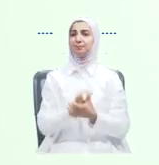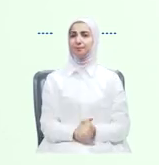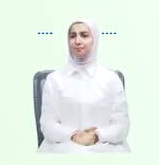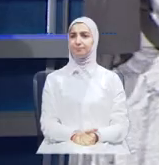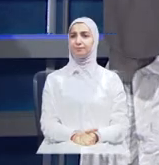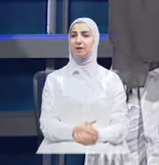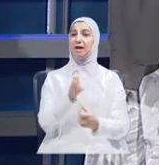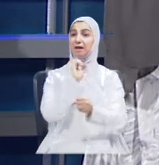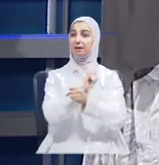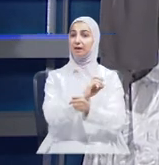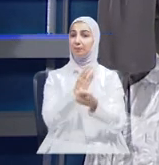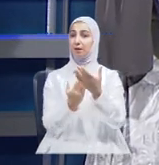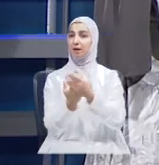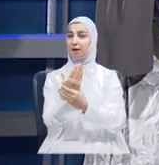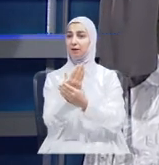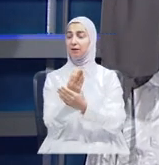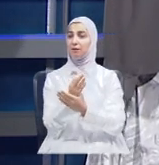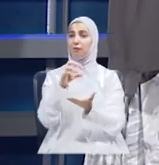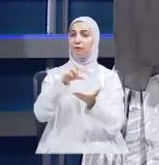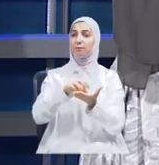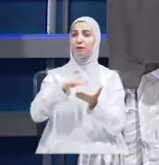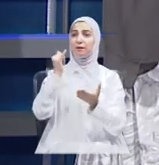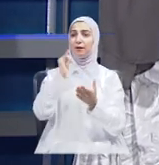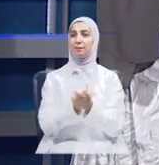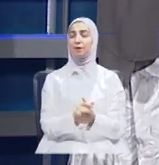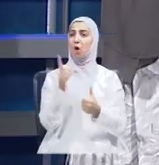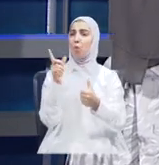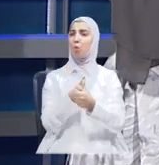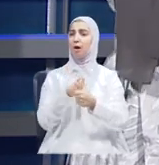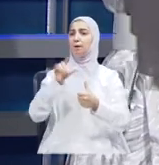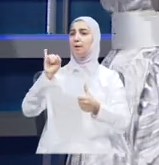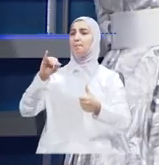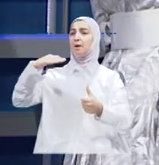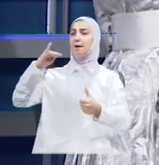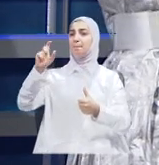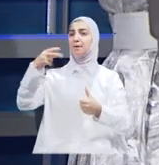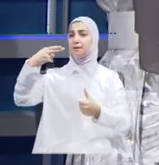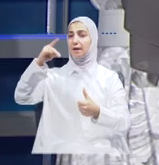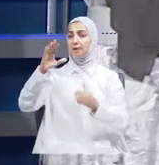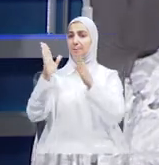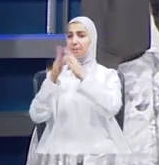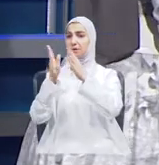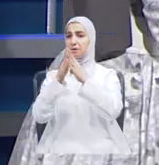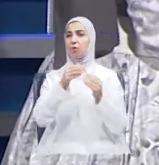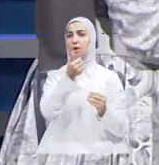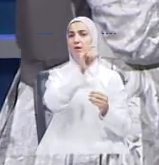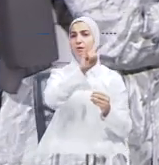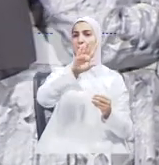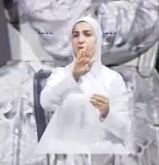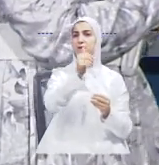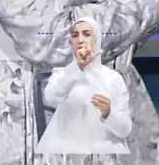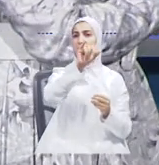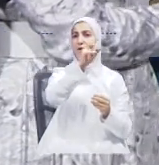دخل التعليم الحديث إلى البلاد العربية بفضل محمد علي في مصر وإرسالية التبشيرية في بلاد